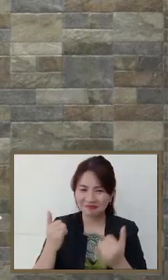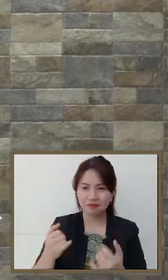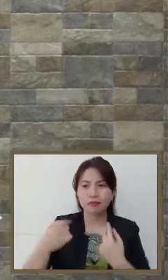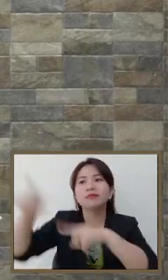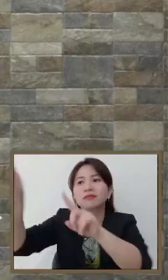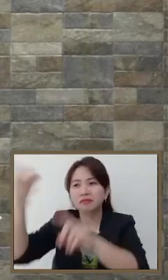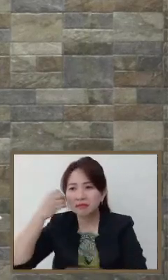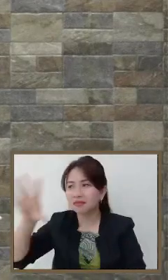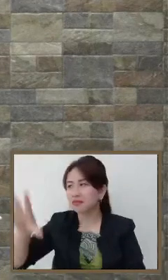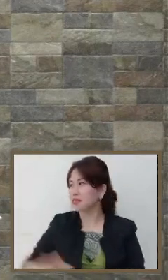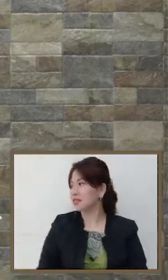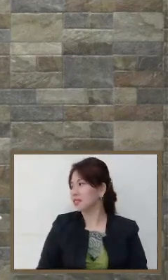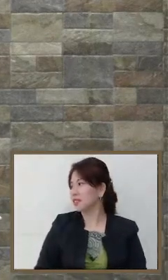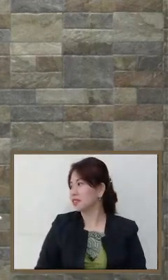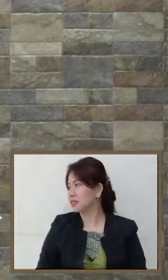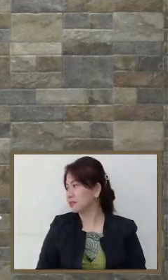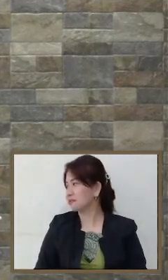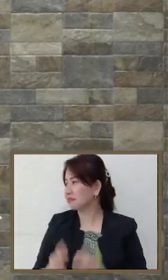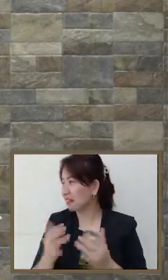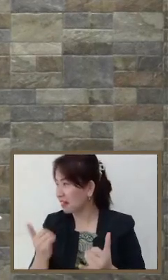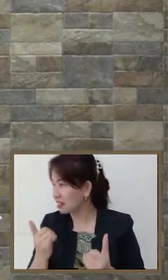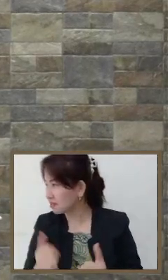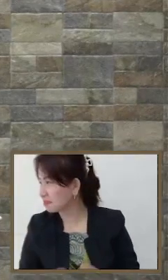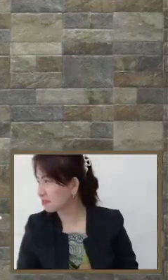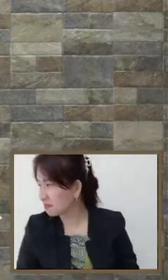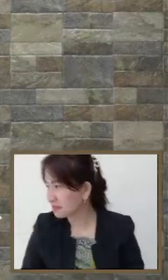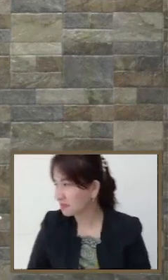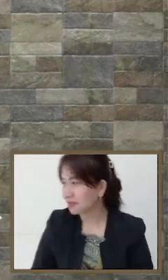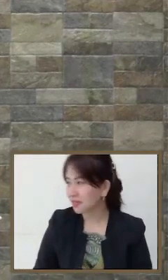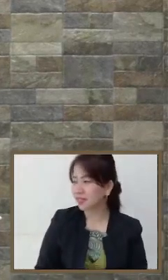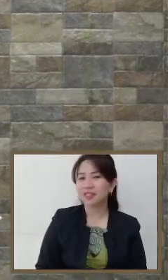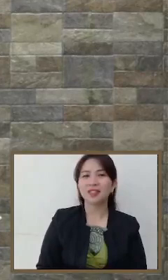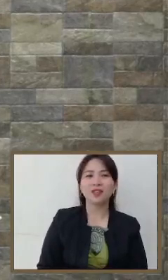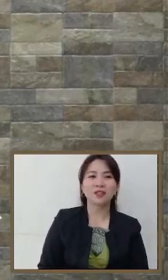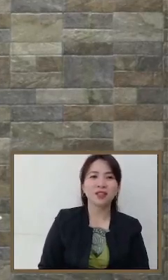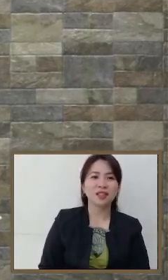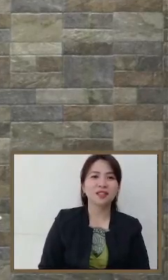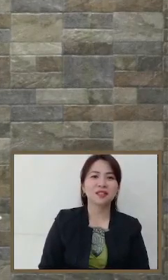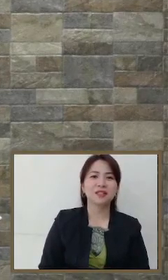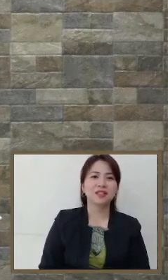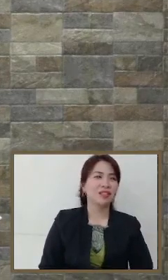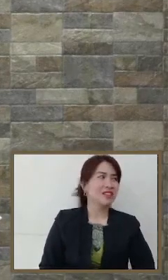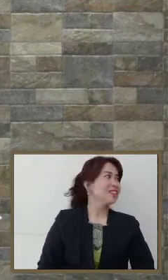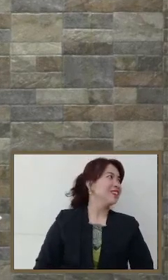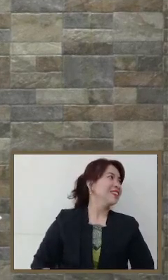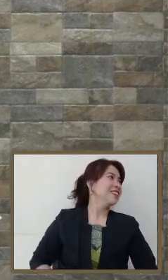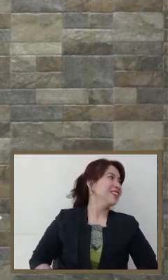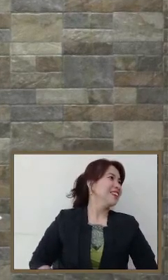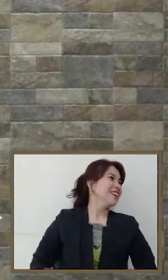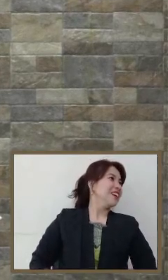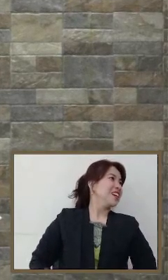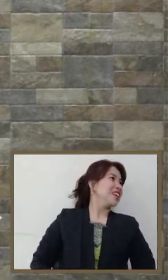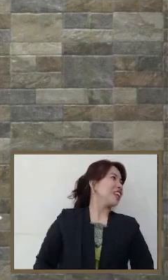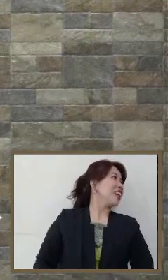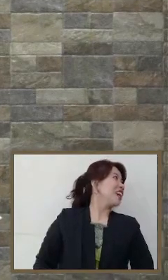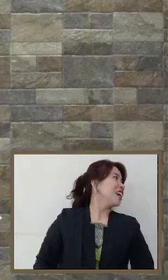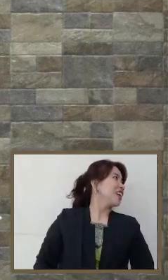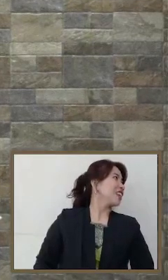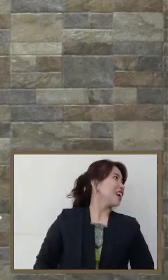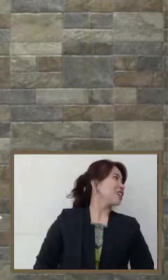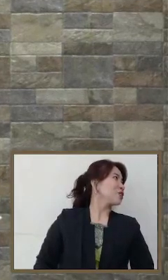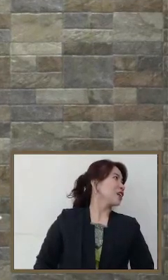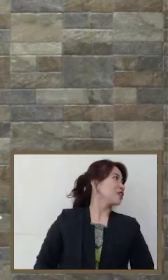iiyakan na lang tayo dito Mga kapatid ang gawain ng po hindi puro iyakan totohanan ang gawain ng